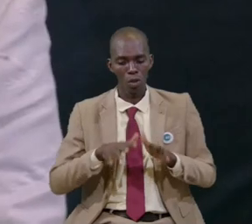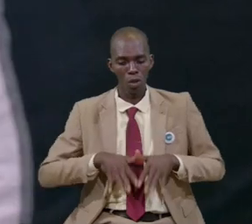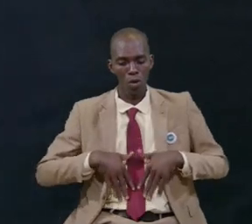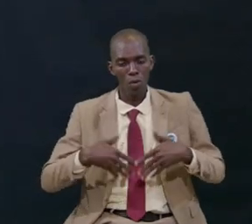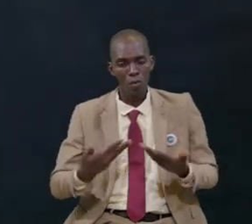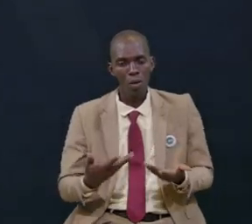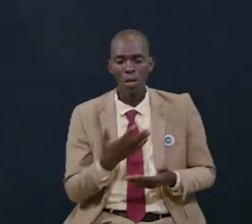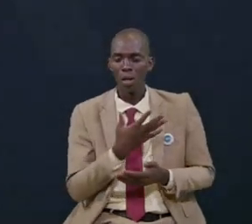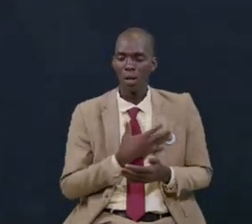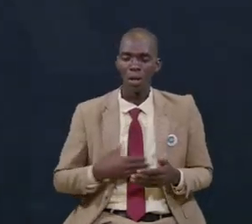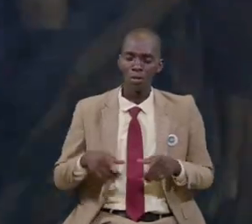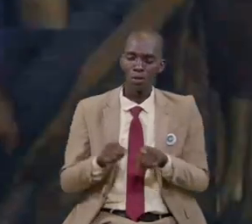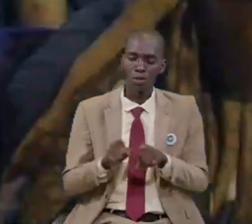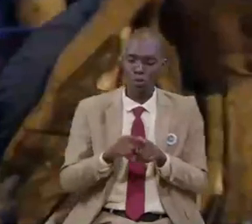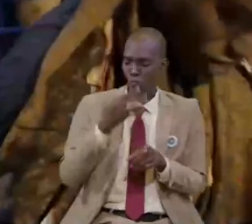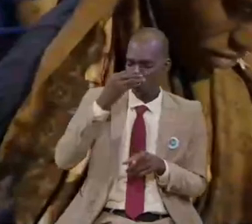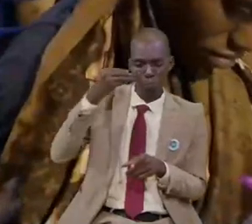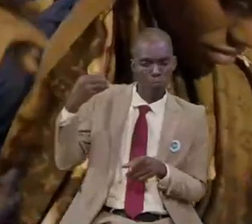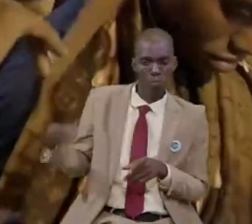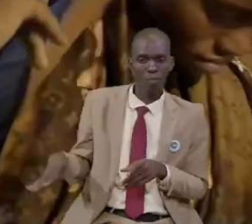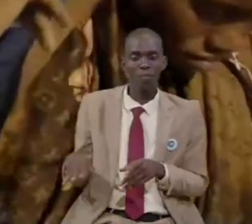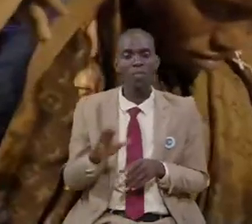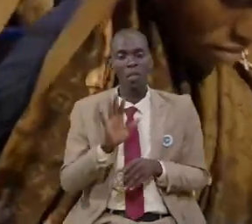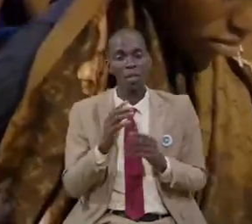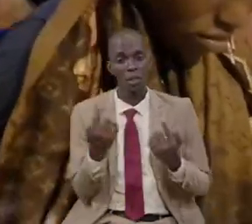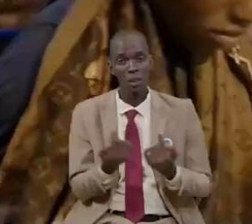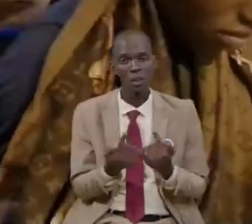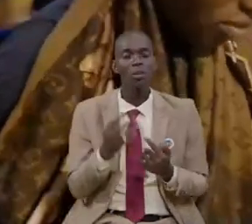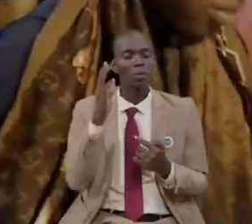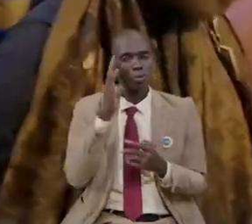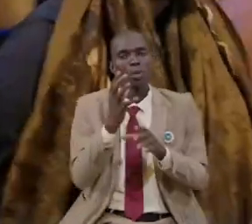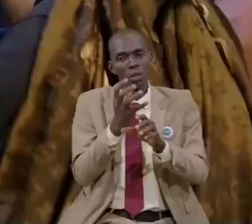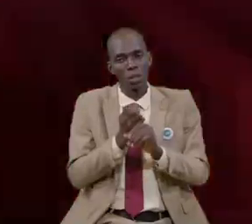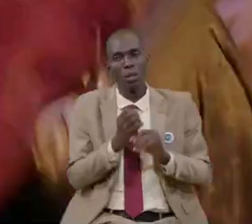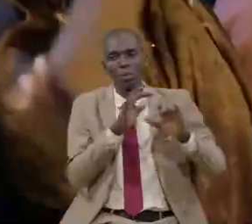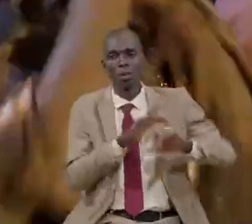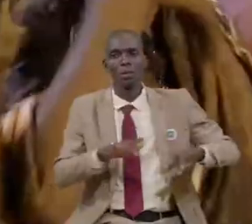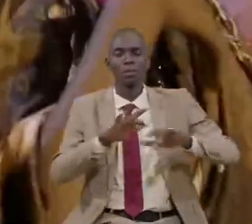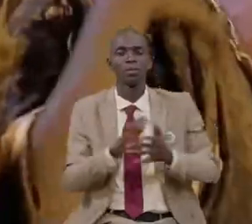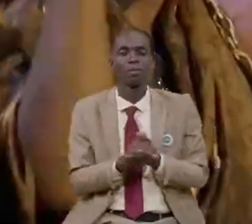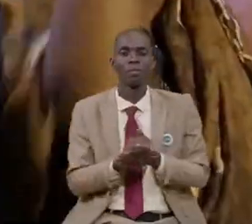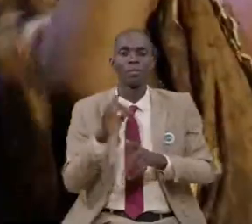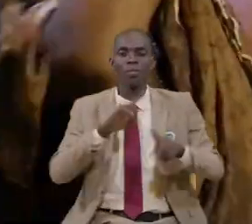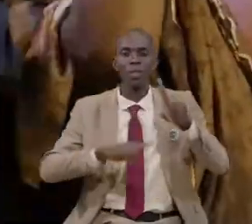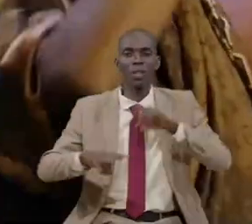les avoue et les délaisse obtient miséricorde. Vous n'avez pas dit amen.